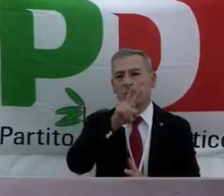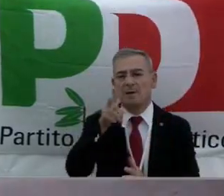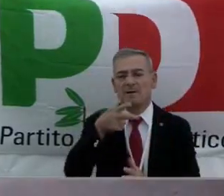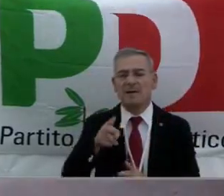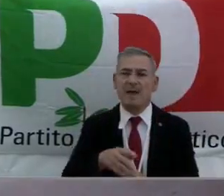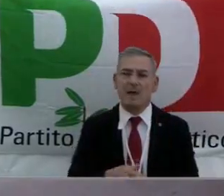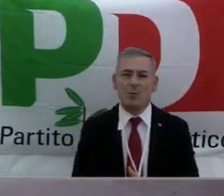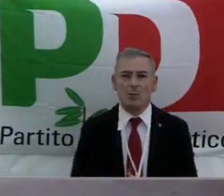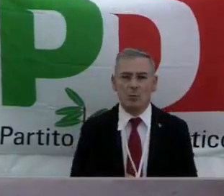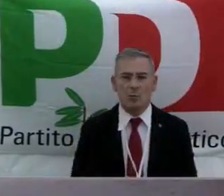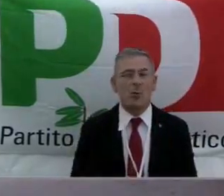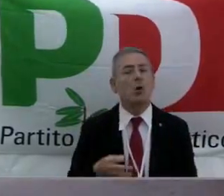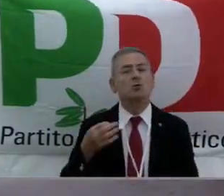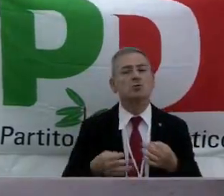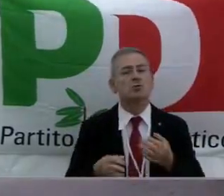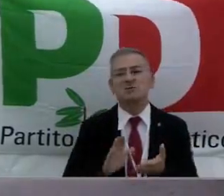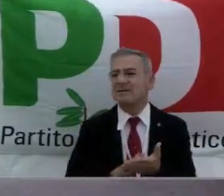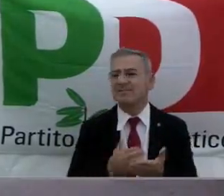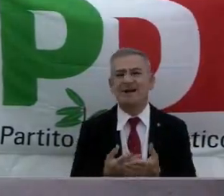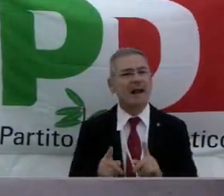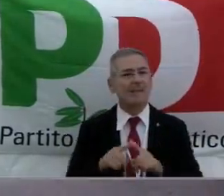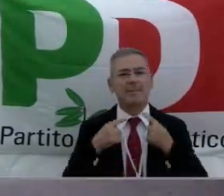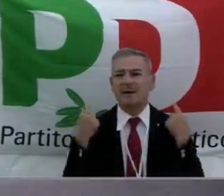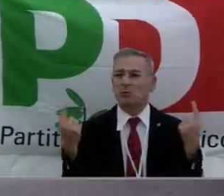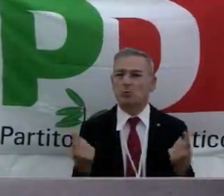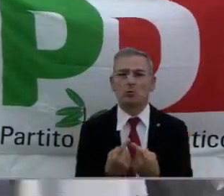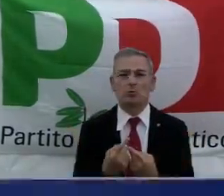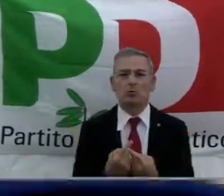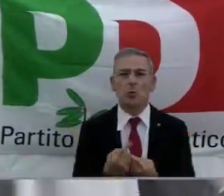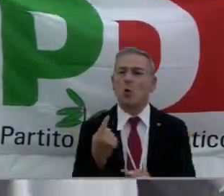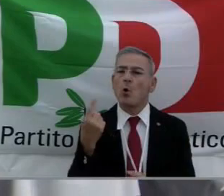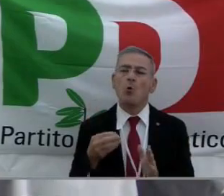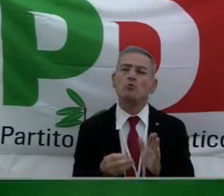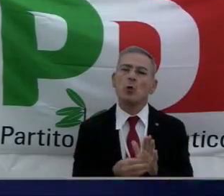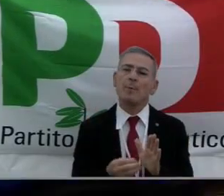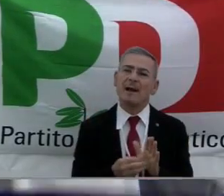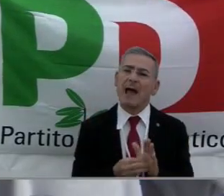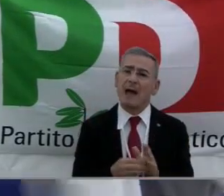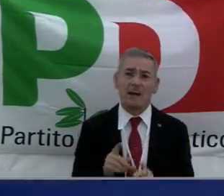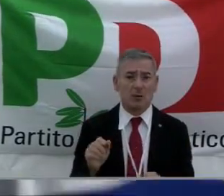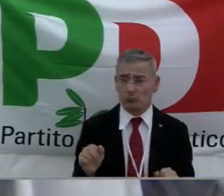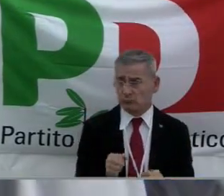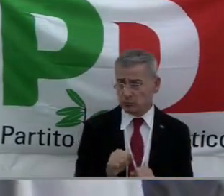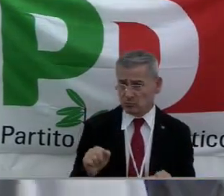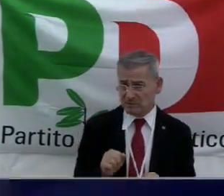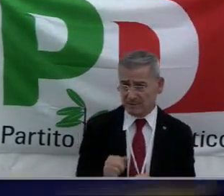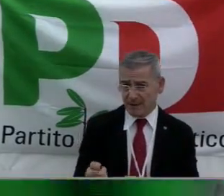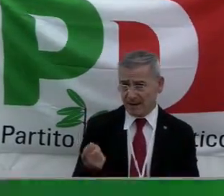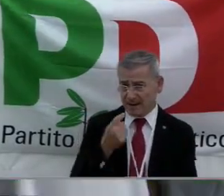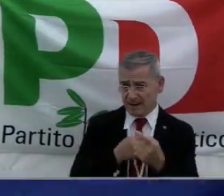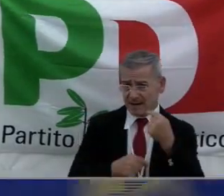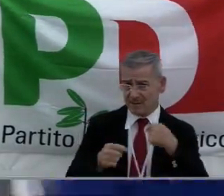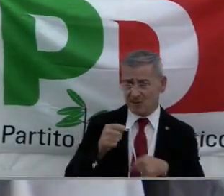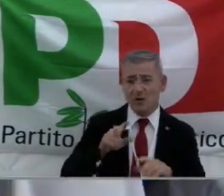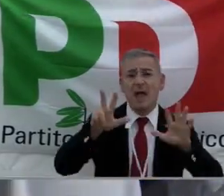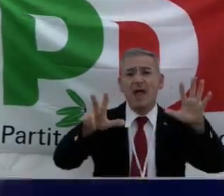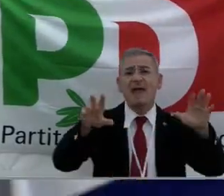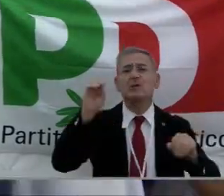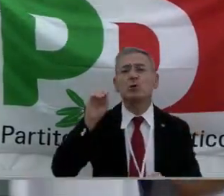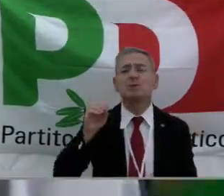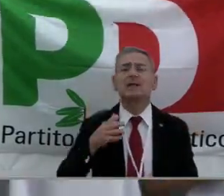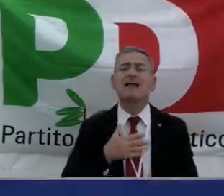La giustizia vale per tutti. Un operaio non può restituire in 80 anni il